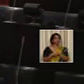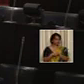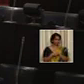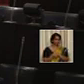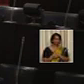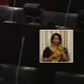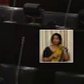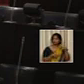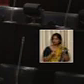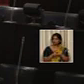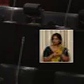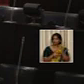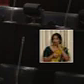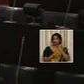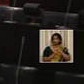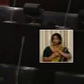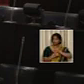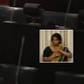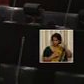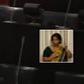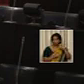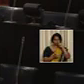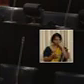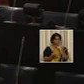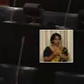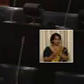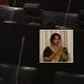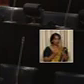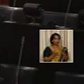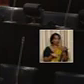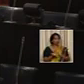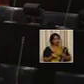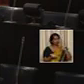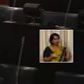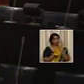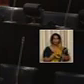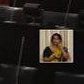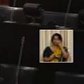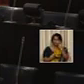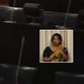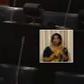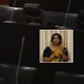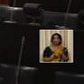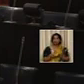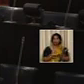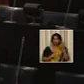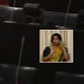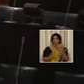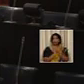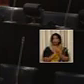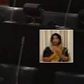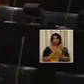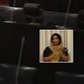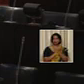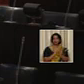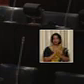කාරණාව. එතකොට විදේශ රටකදී ආරක්ෂාව සපයන්නත් නැවතාවහම බලා ගන්නත් යවන කාරණාවත් රෙගියුලේෂන්